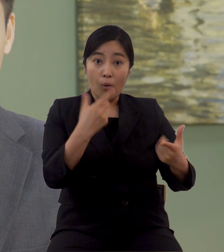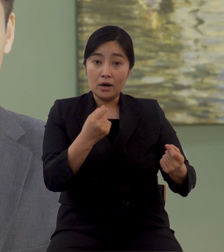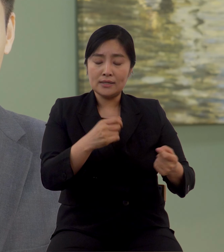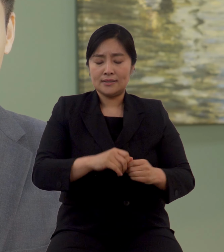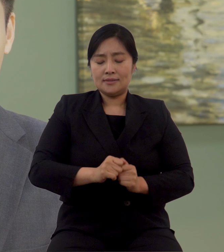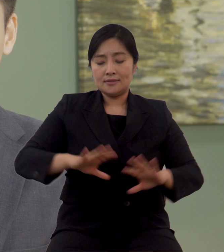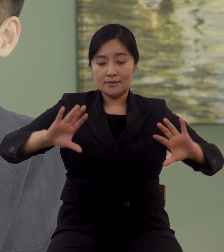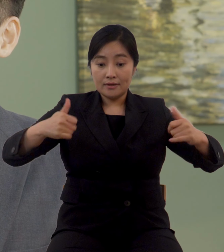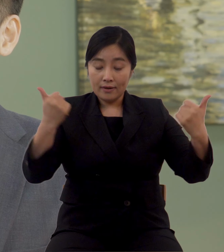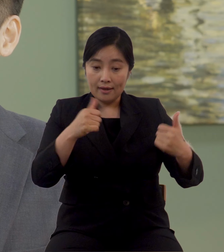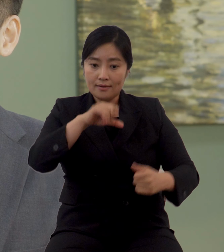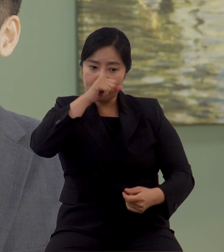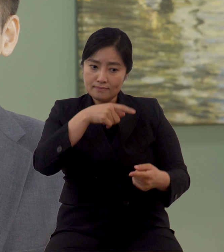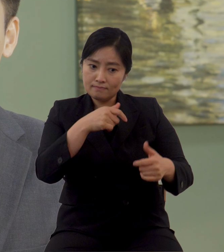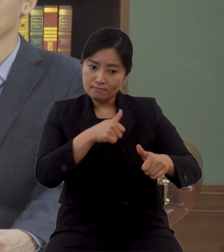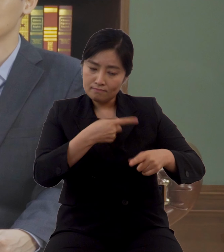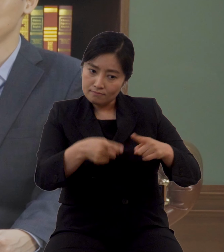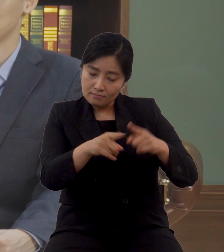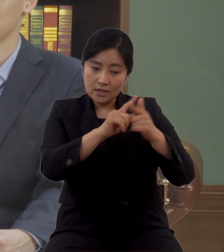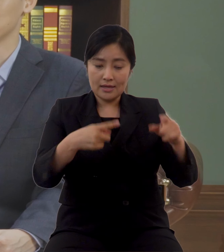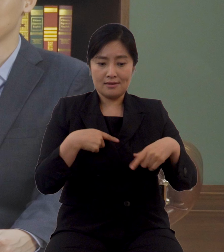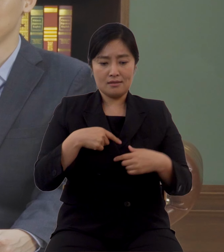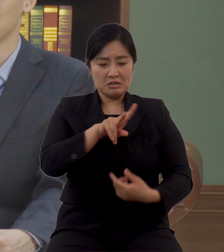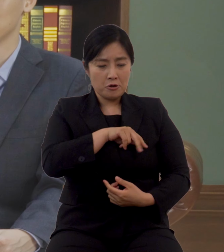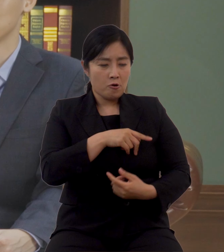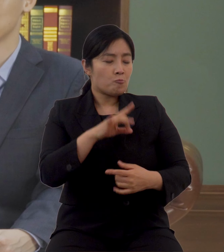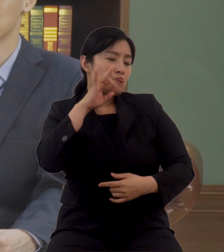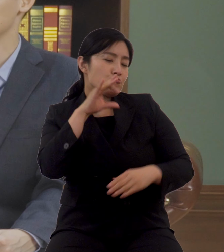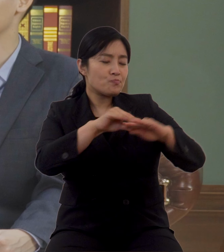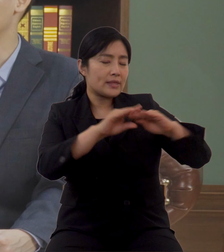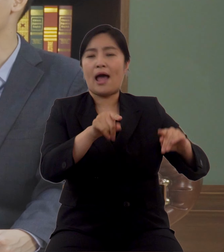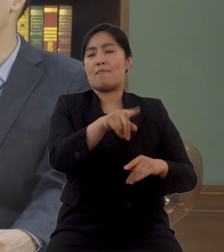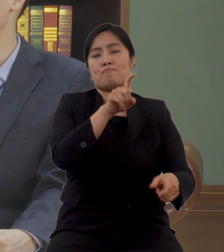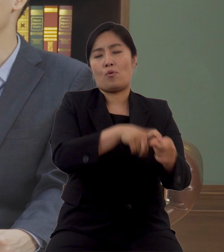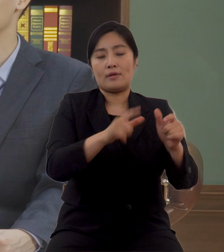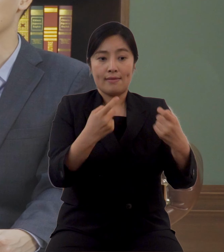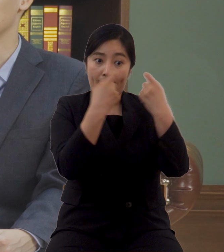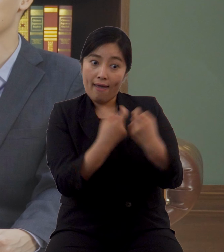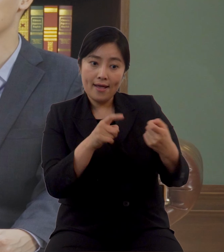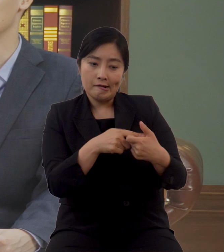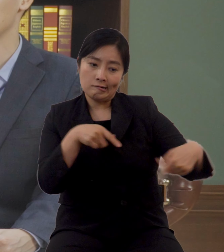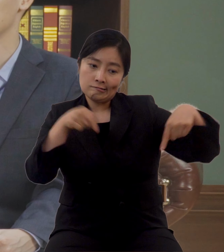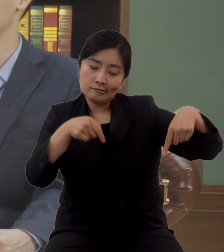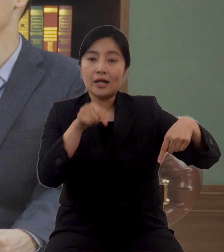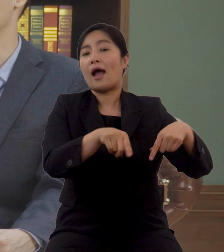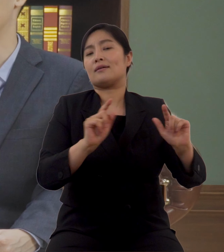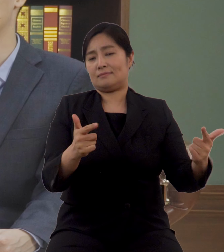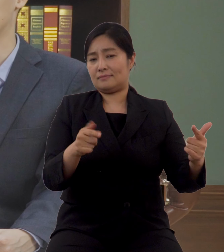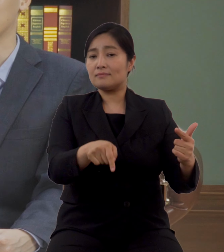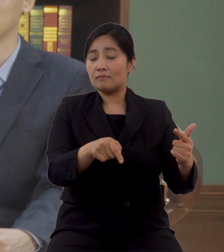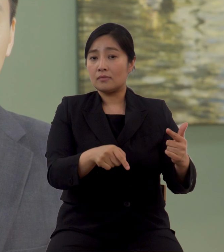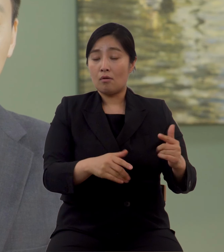말씀하셨듯이 의회 예산심의라고 하는 거는 의원의 어떤 개인적인 궁금증을 해소하는 자리도 아니고 어떤 사적으로 협상을 하는